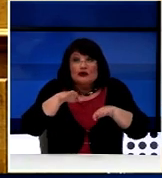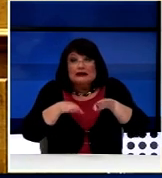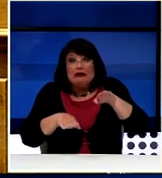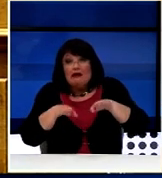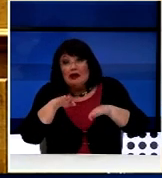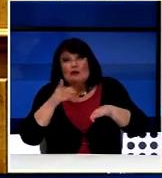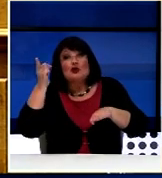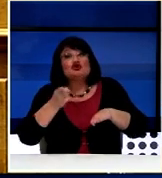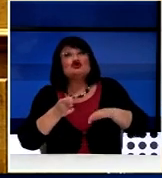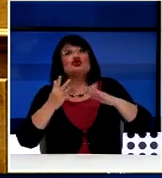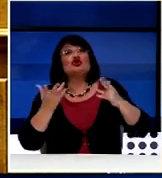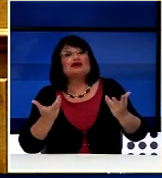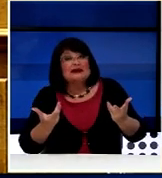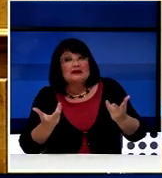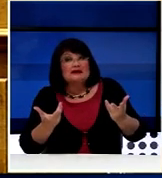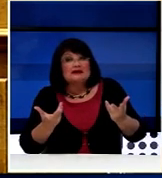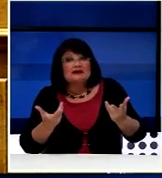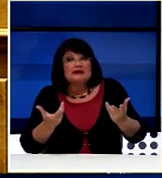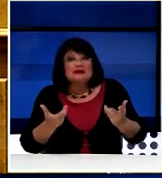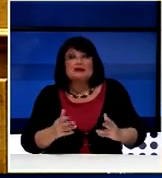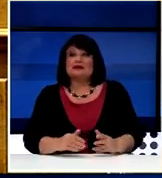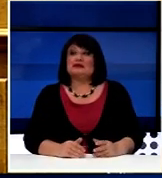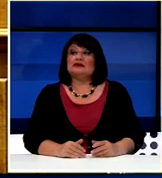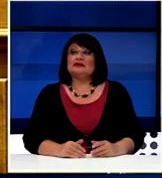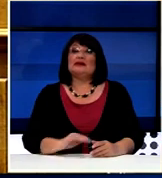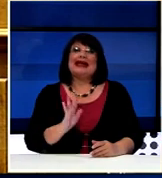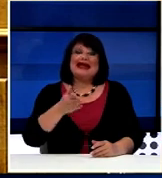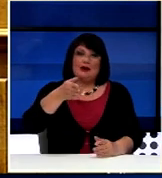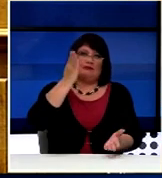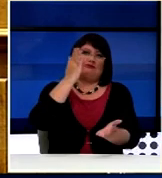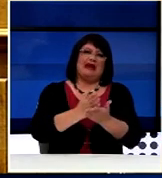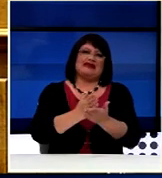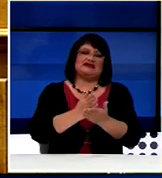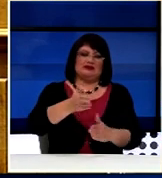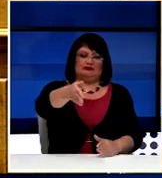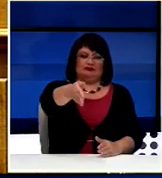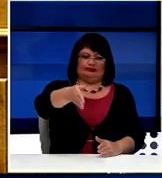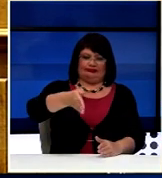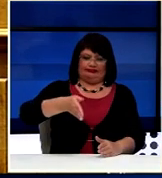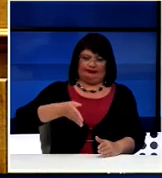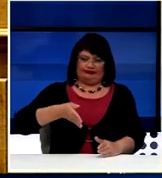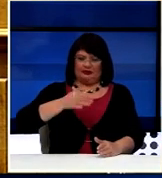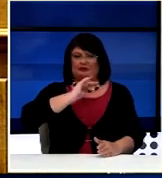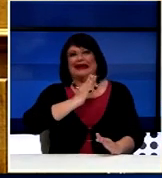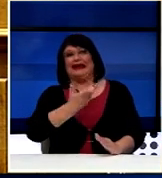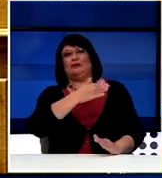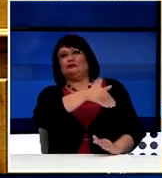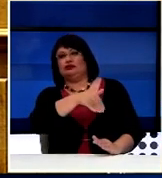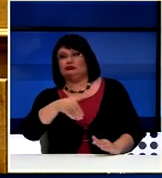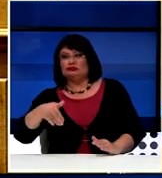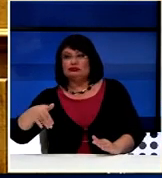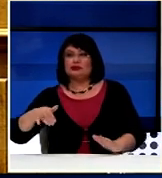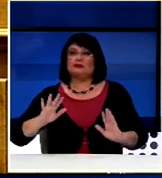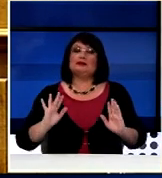αντί η αρχή της μέσης γραμμής. Αυτό είναι κρίσιμο, γιατί αλλάζει